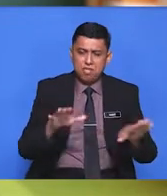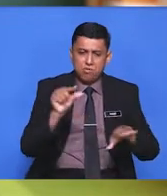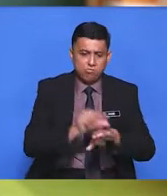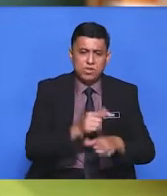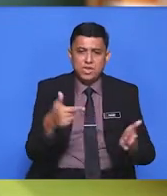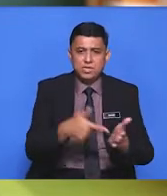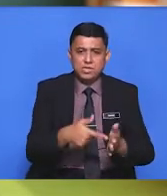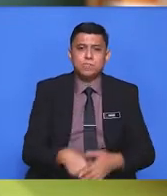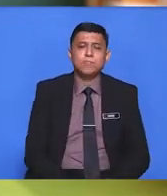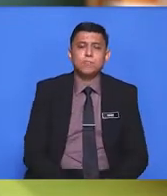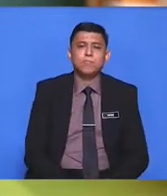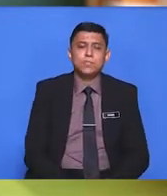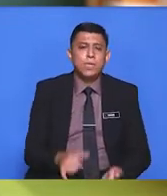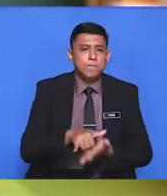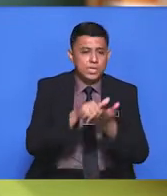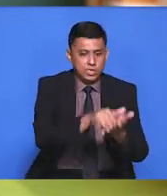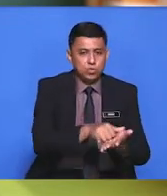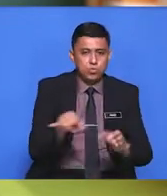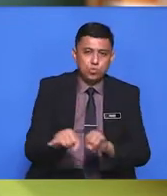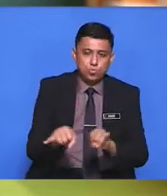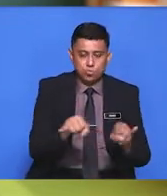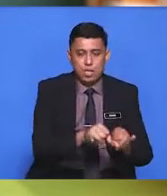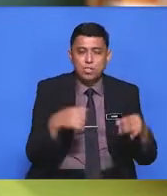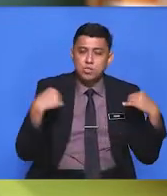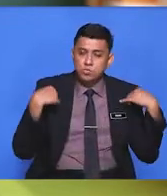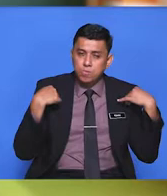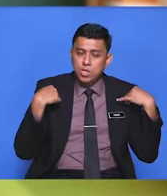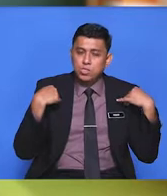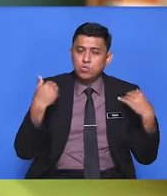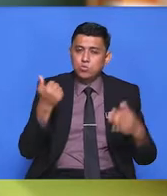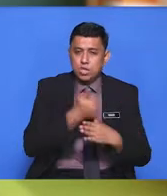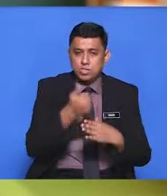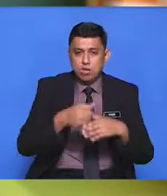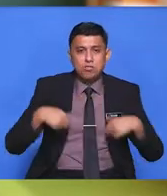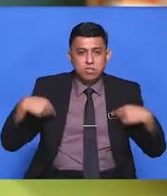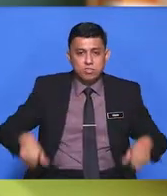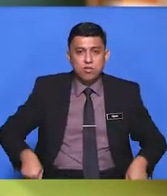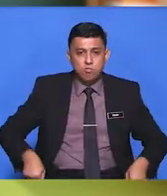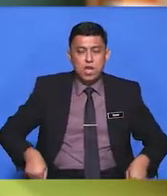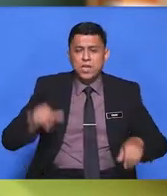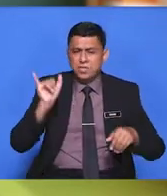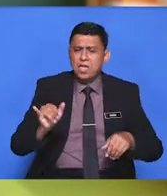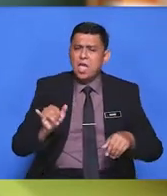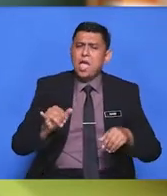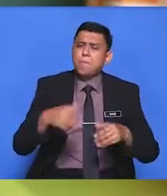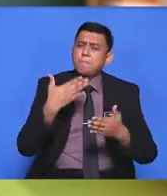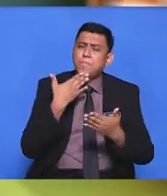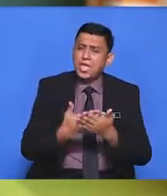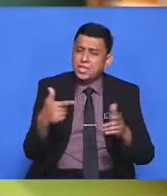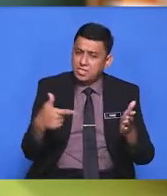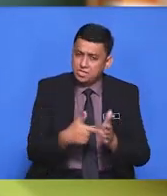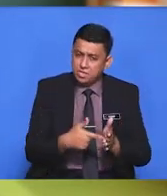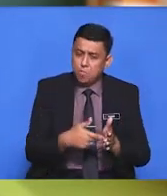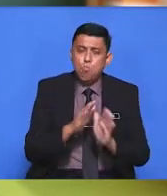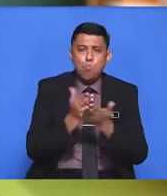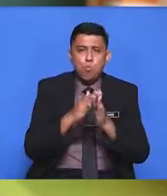lagi. Begitu juga dengan baju atau seluar yang masih elok. Serta buku-buku rujukan